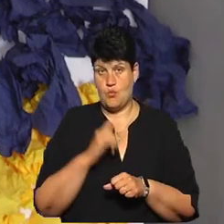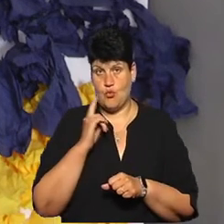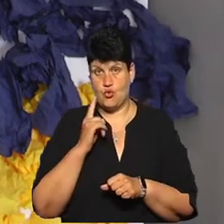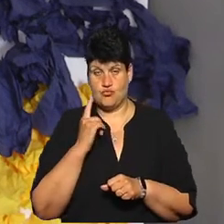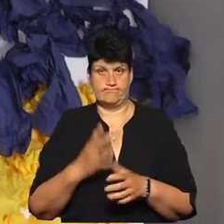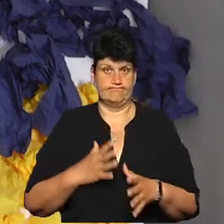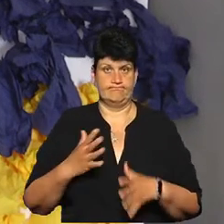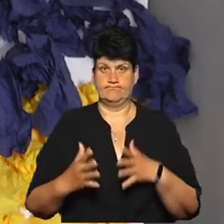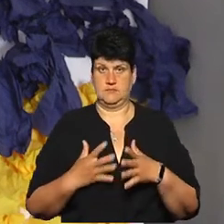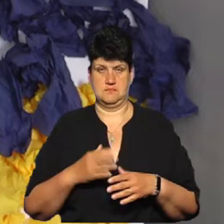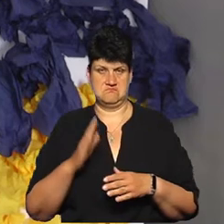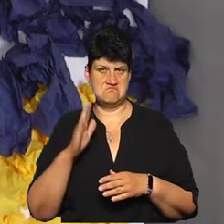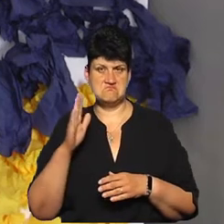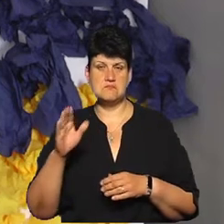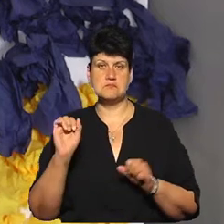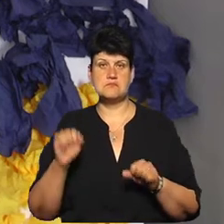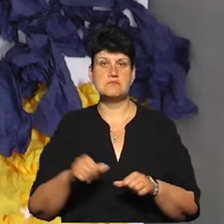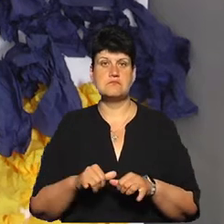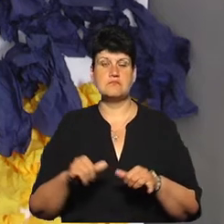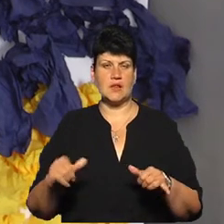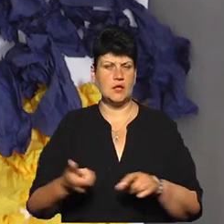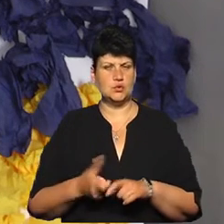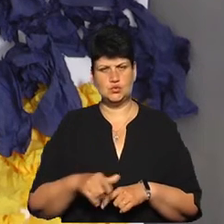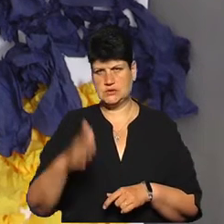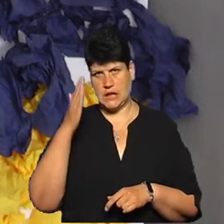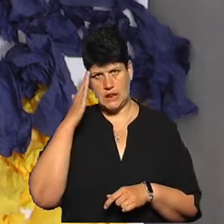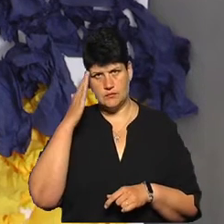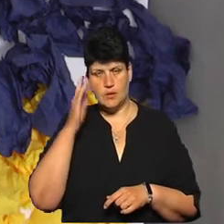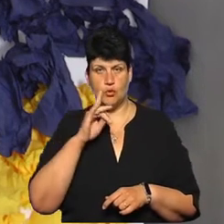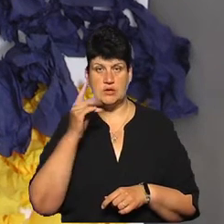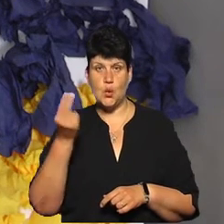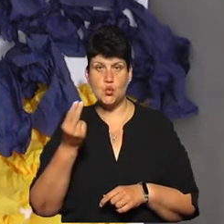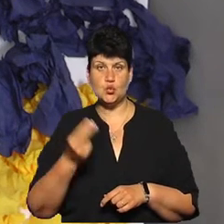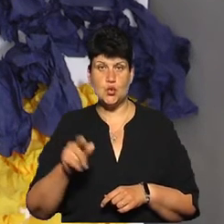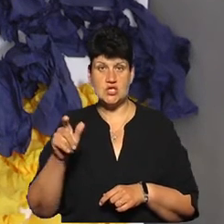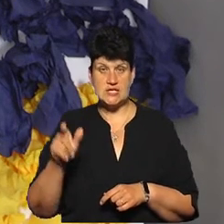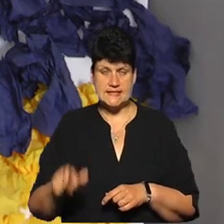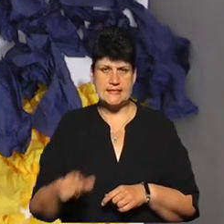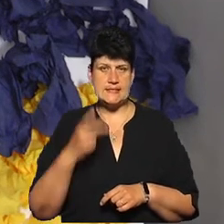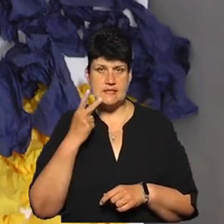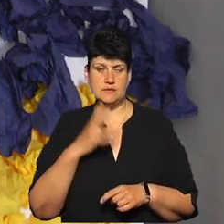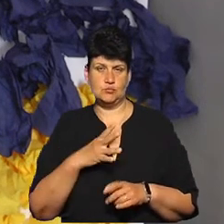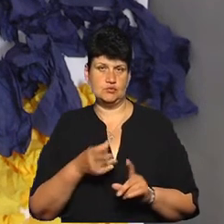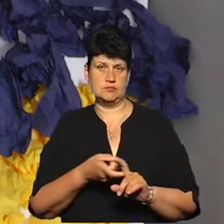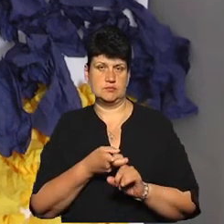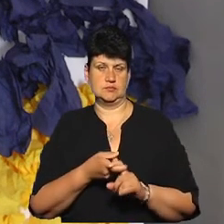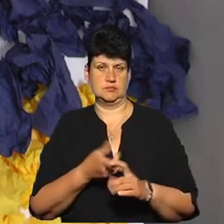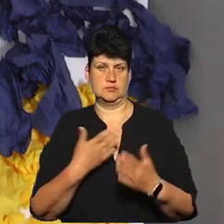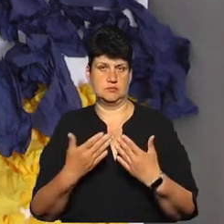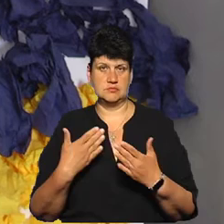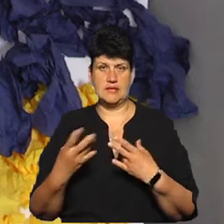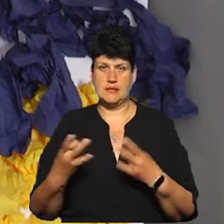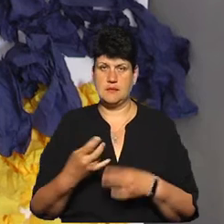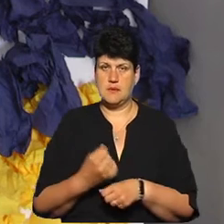амбіційна, перспективна і дуже талановита молода художниця. Вона завжди йшла на контакт в плані того, що треба